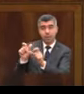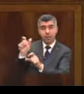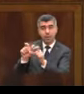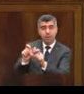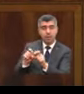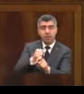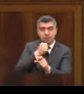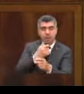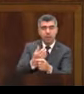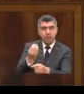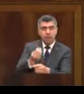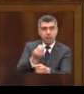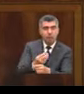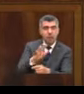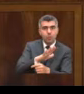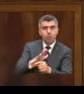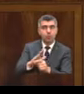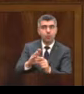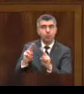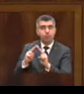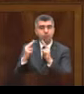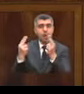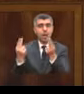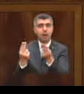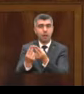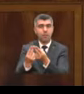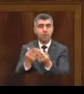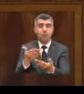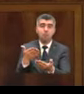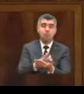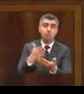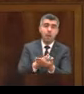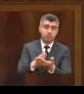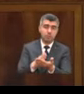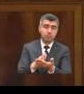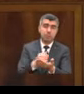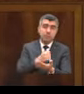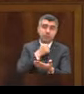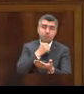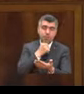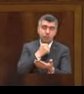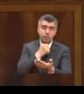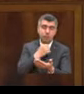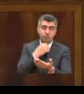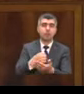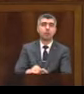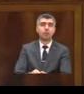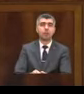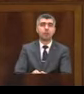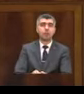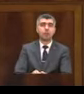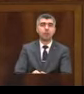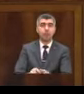الاجتماعية على المستوى الدولي قد حققوا أعلى نسب الوفيات، ففي المسنين ما غاديش ندخل في التفاصيل، وأنا غادي